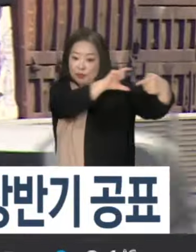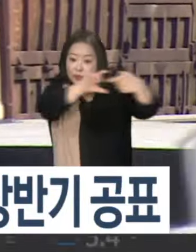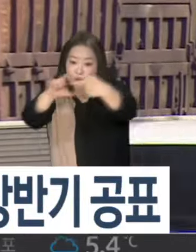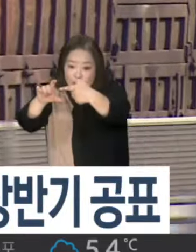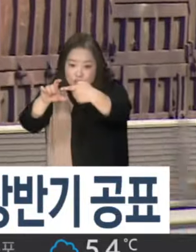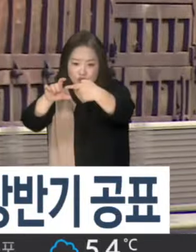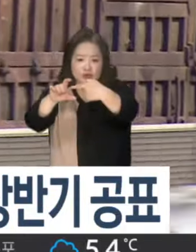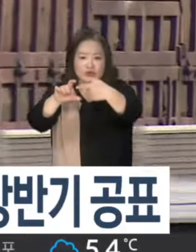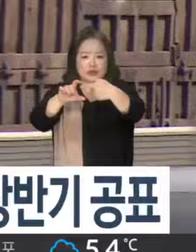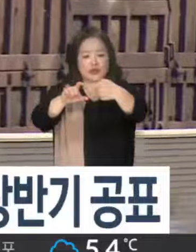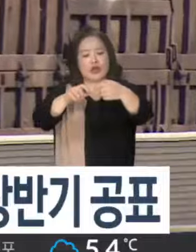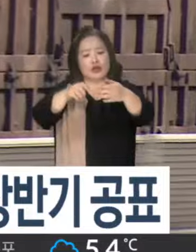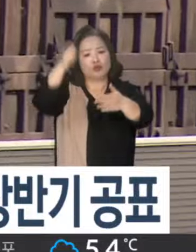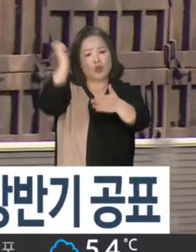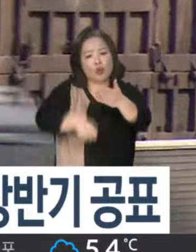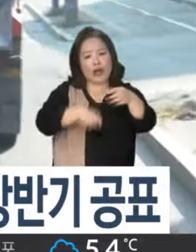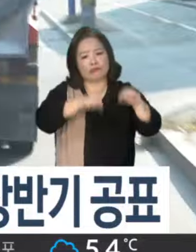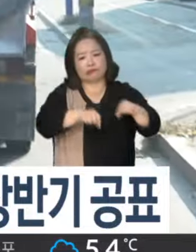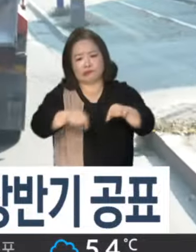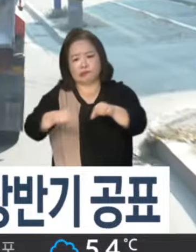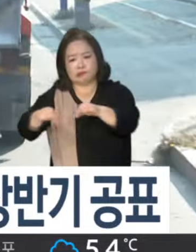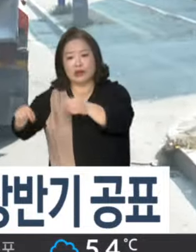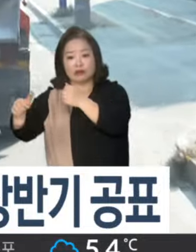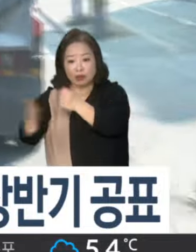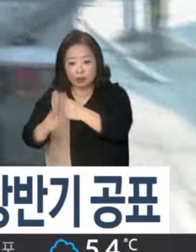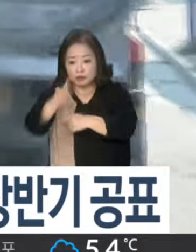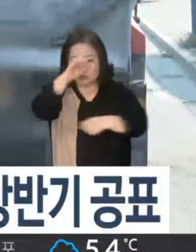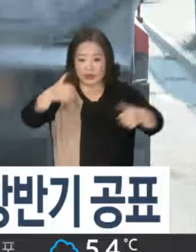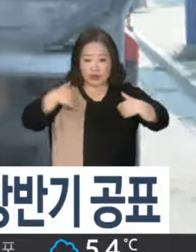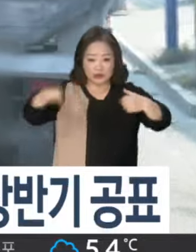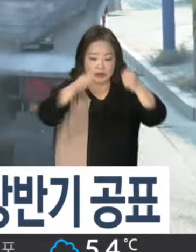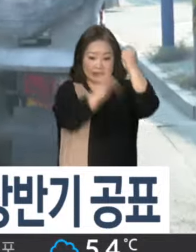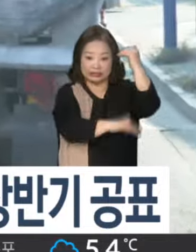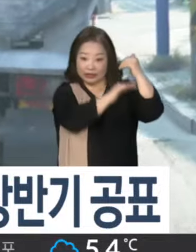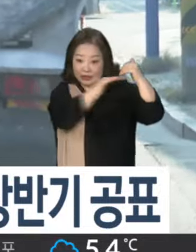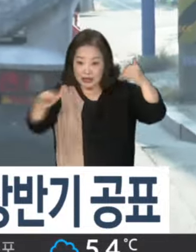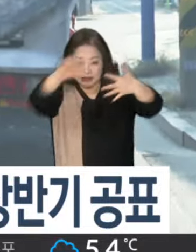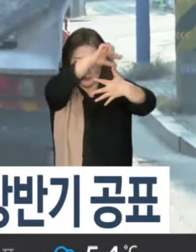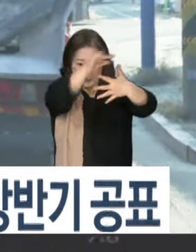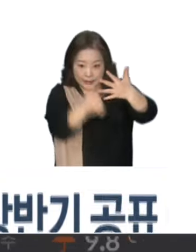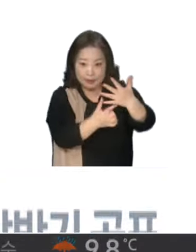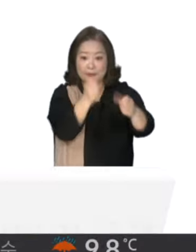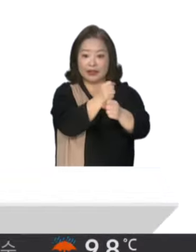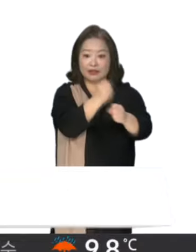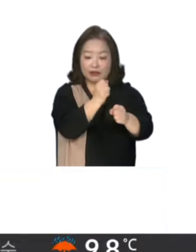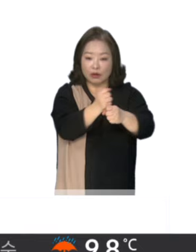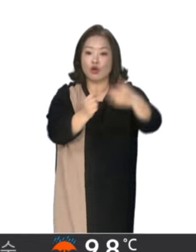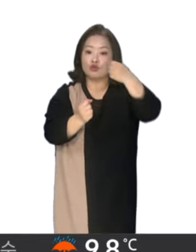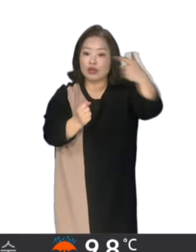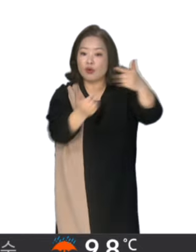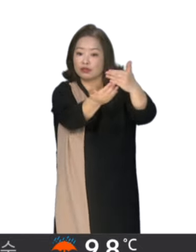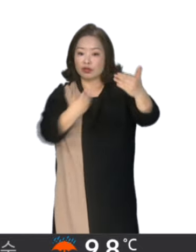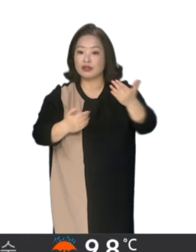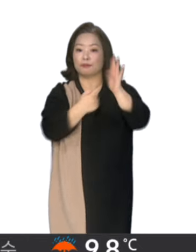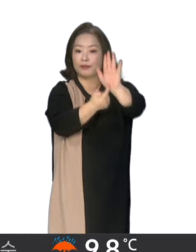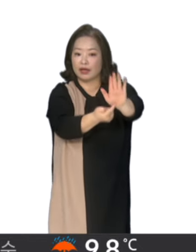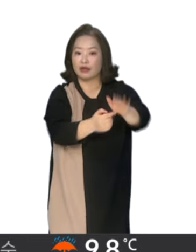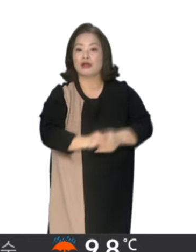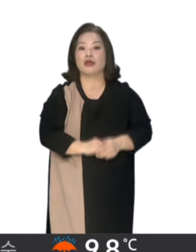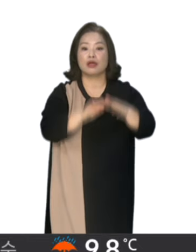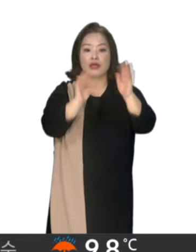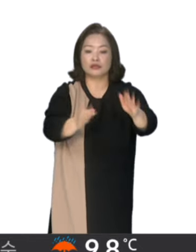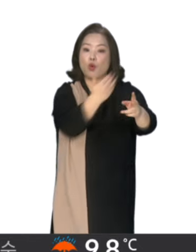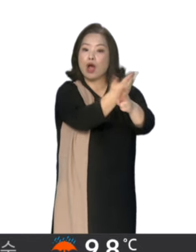만료예정인안전운임 제도를대체하기위한표준운임제도의법률개정이지연됨에따라,정부는 우선 올해상반기에가이드라인을마련하여발표할계획이다 .표준운임